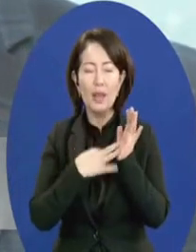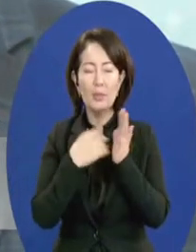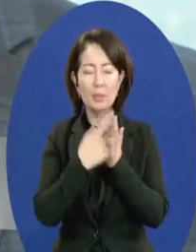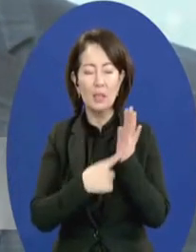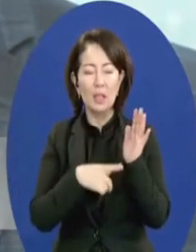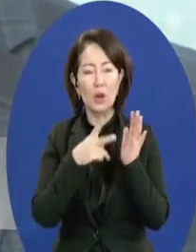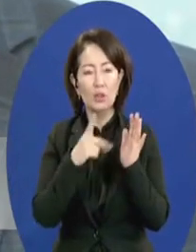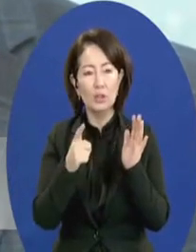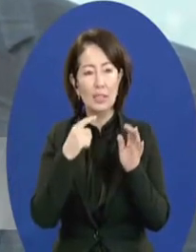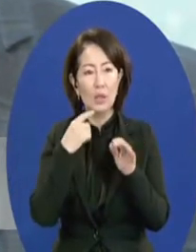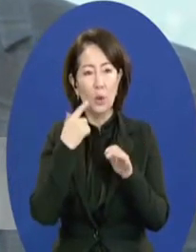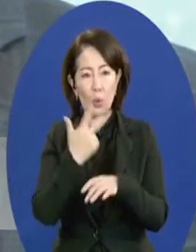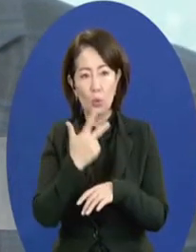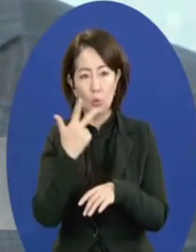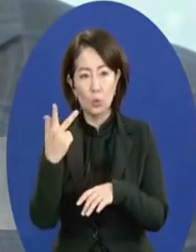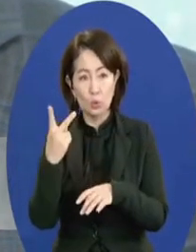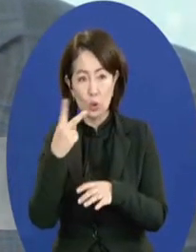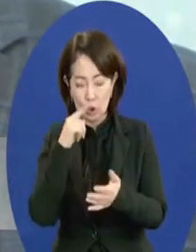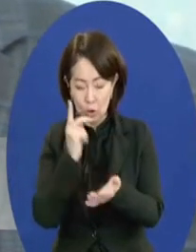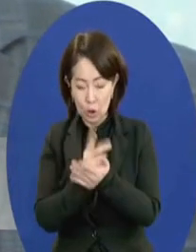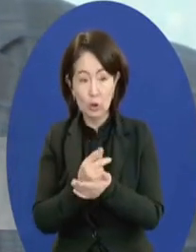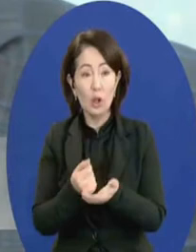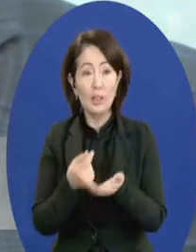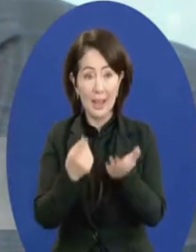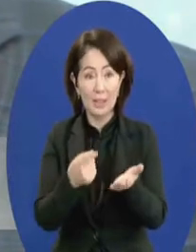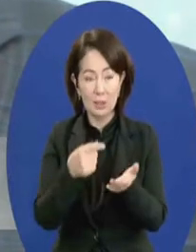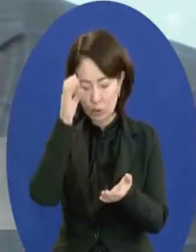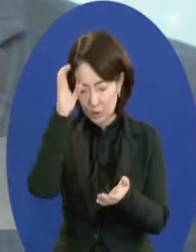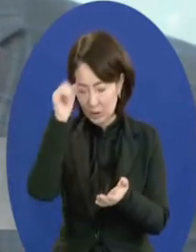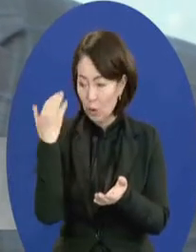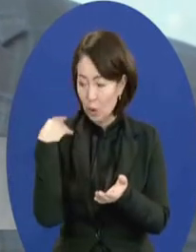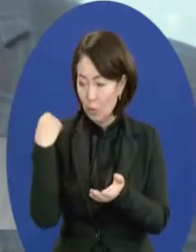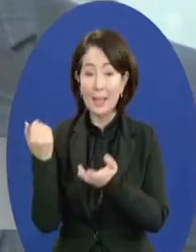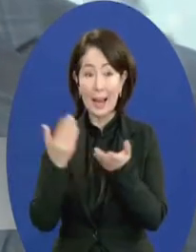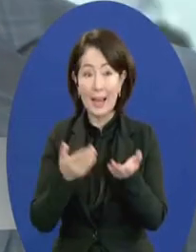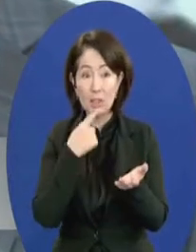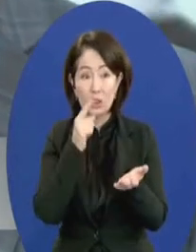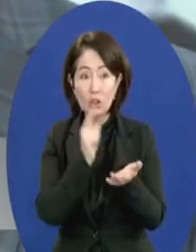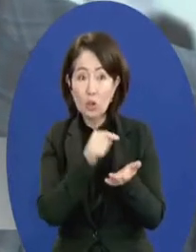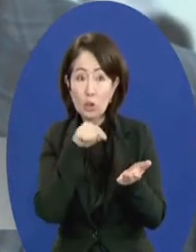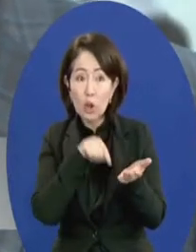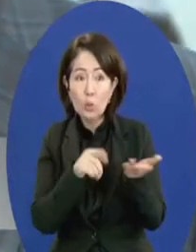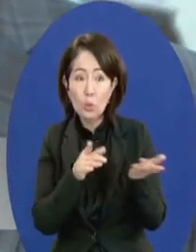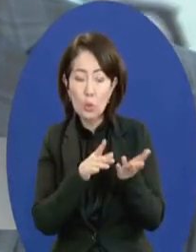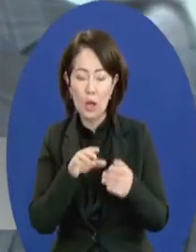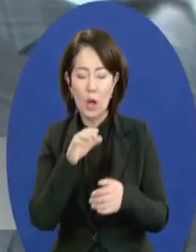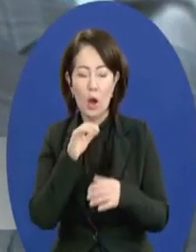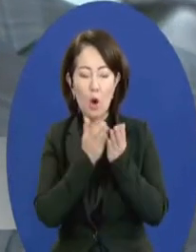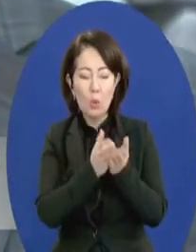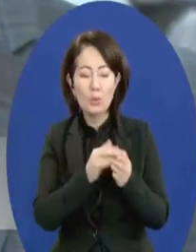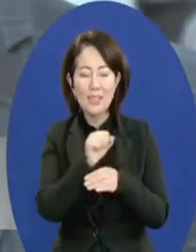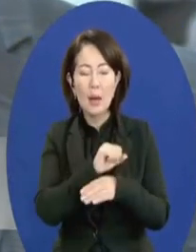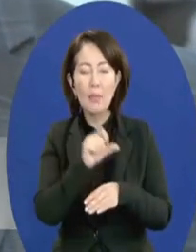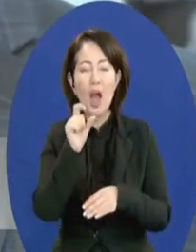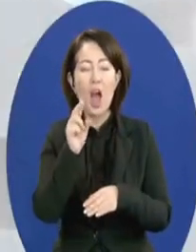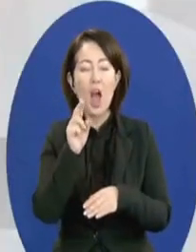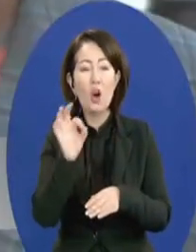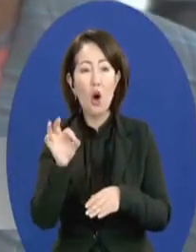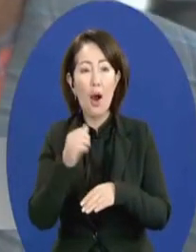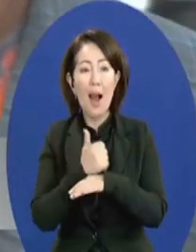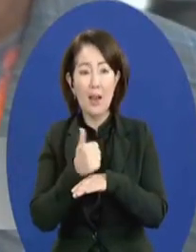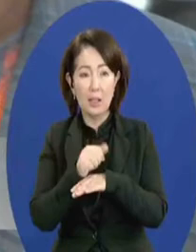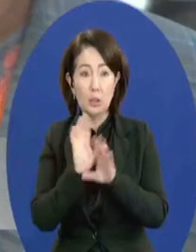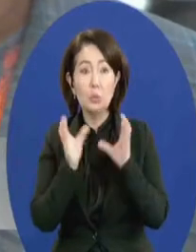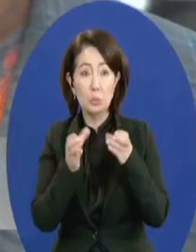21-ний засгийн газрын 332 дугаар тогтоол гэж гарсан байдгийн хөрөлсөх дарга ерөнхий сайд байхад. Тэр тогтоол Хөвсгөл аймгийн эко ажил жуулчлалын бүсээр зарласан